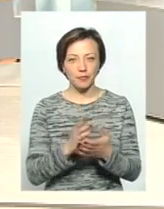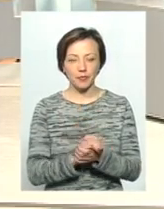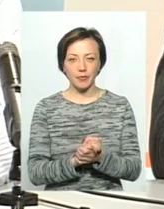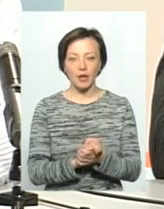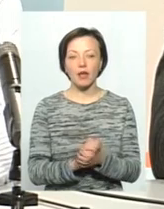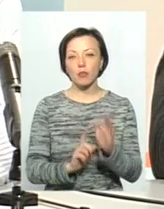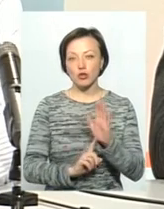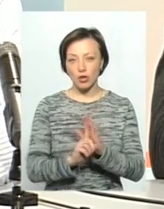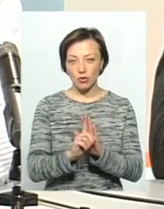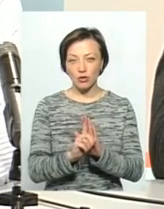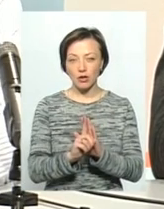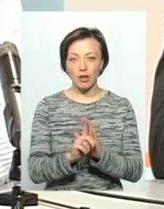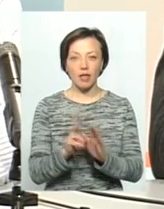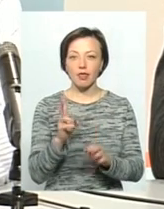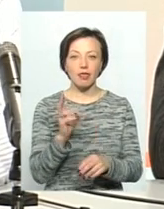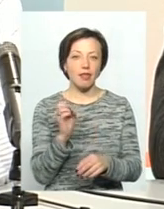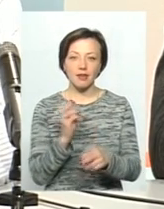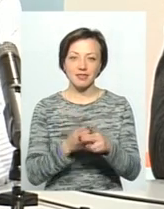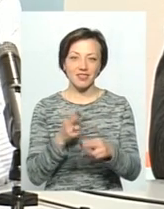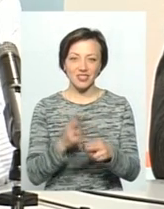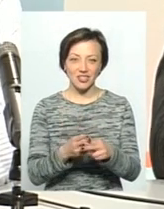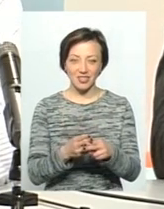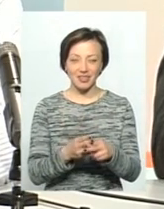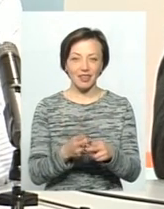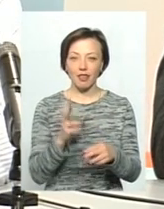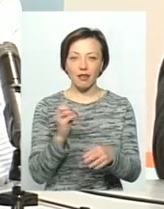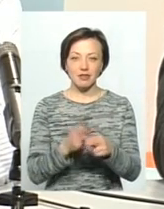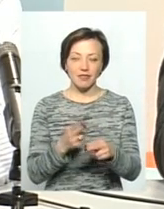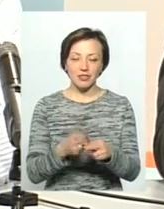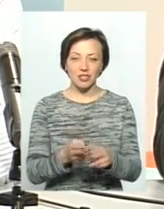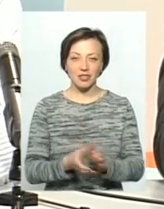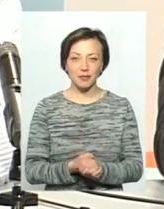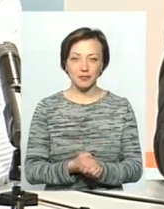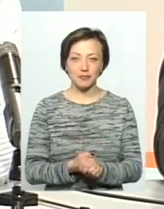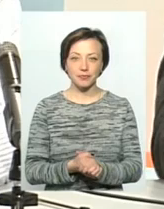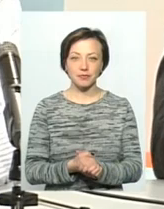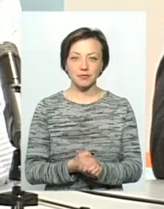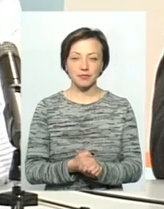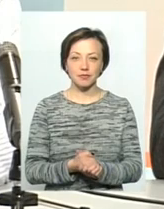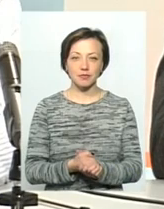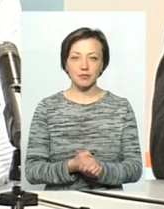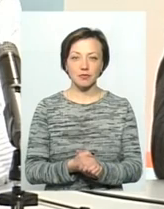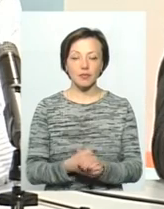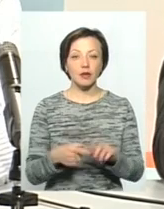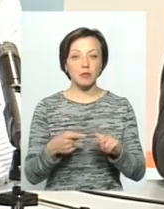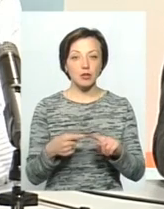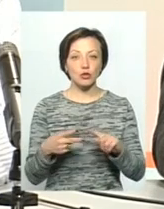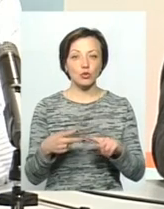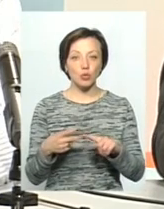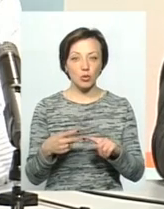як для початку, знаєте, кажуть, не заважати. От. Ну, якби не ставити палки в колеса. Це перше.